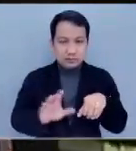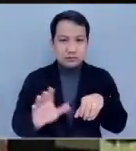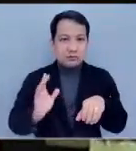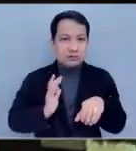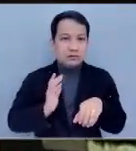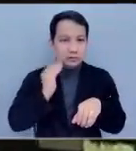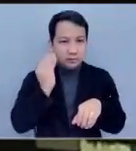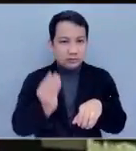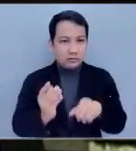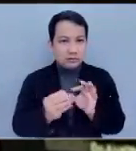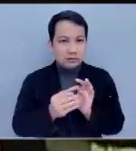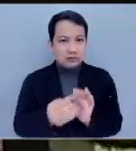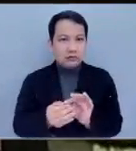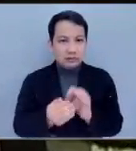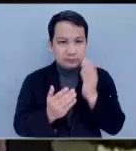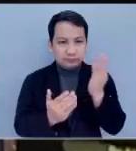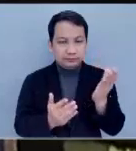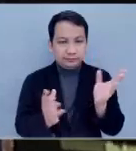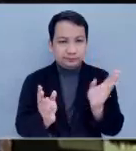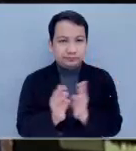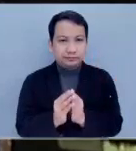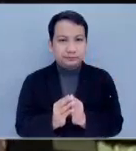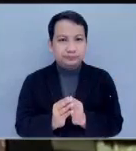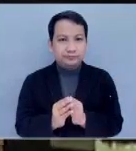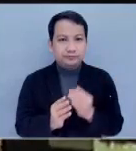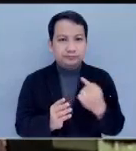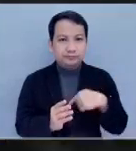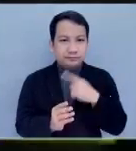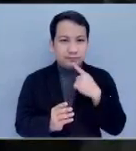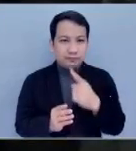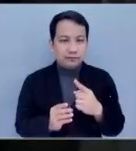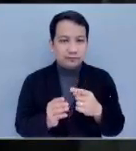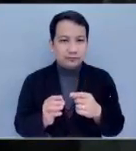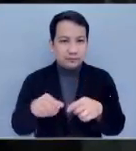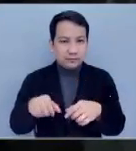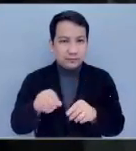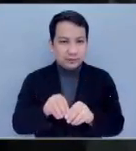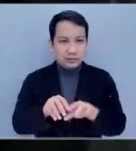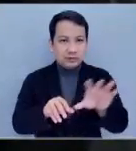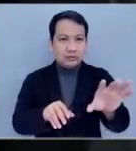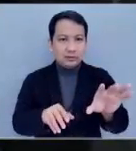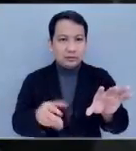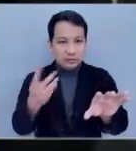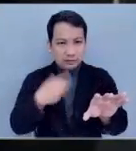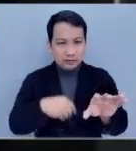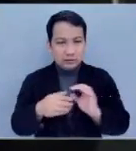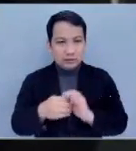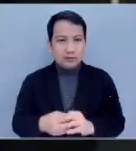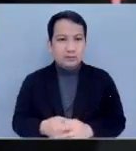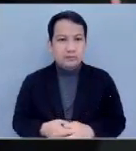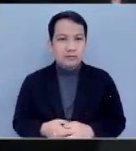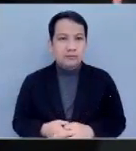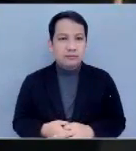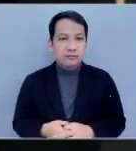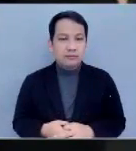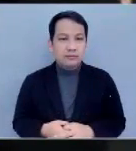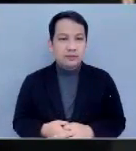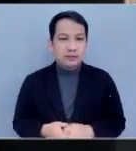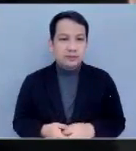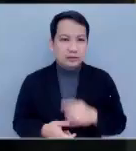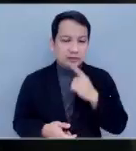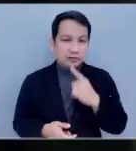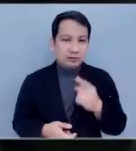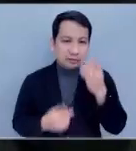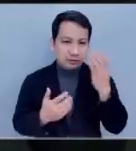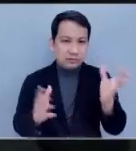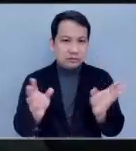at ang mahinang supply ng tubig mula sa mga fire hydrant yung heavy traffic natin tapos yung mga nakabara mga